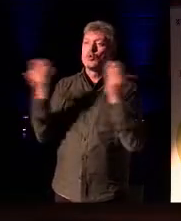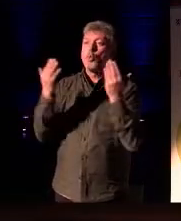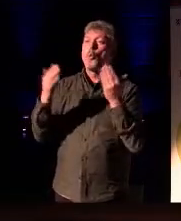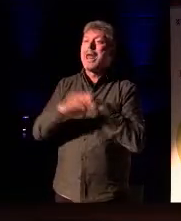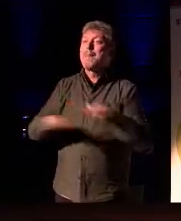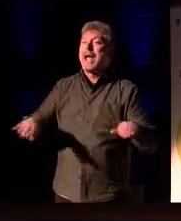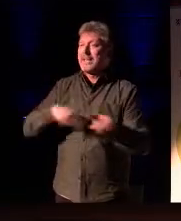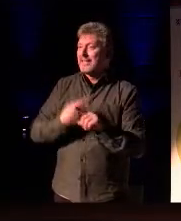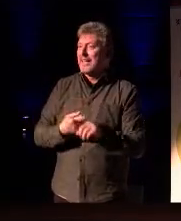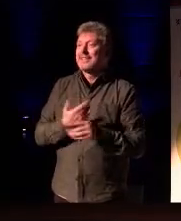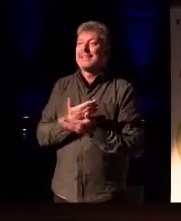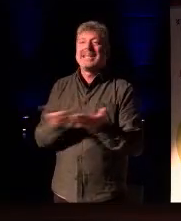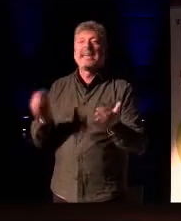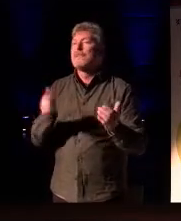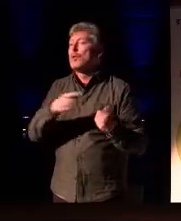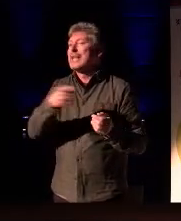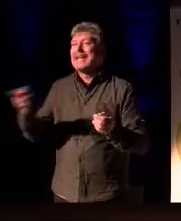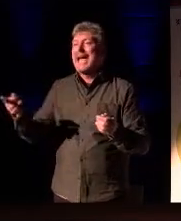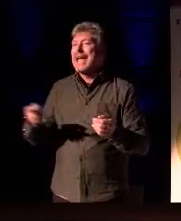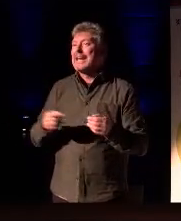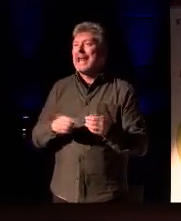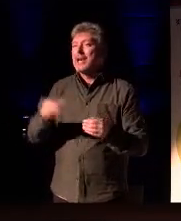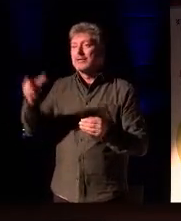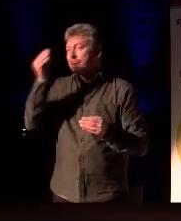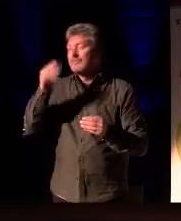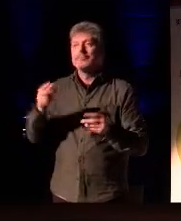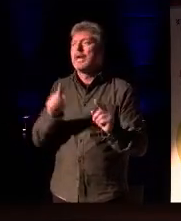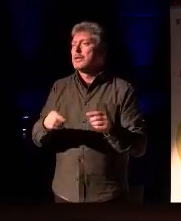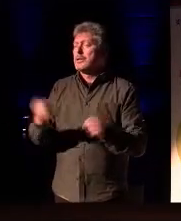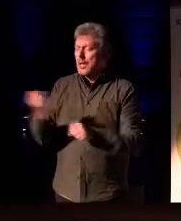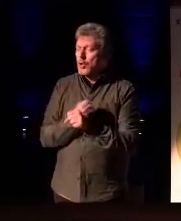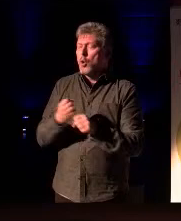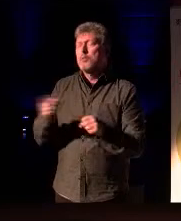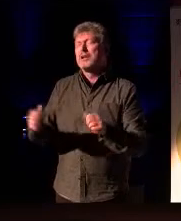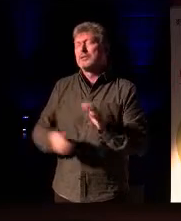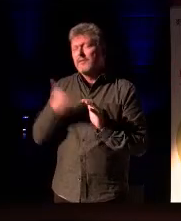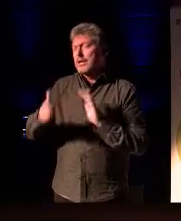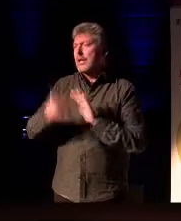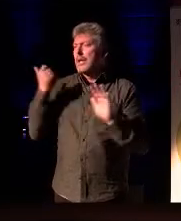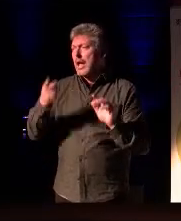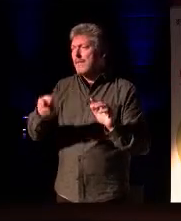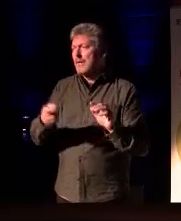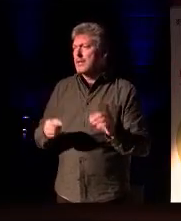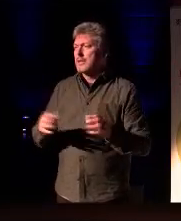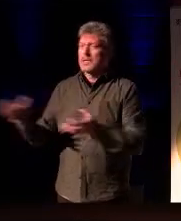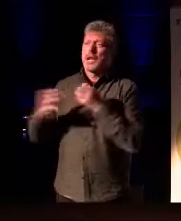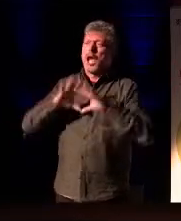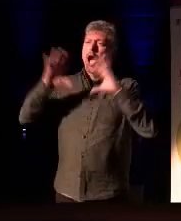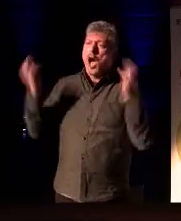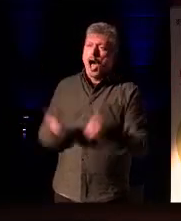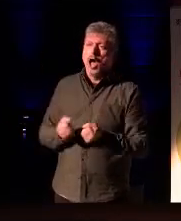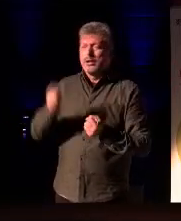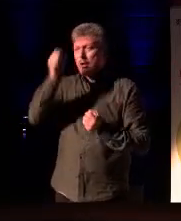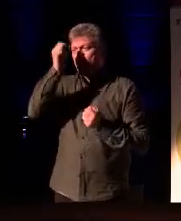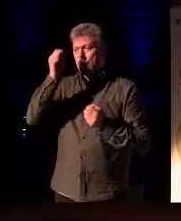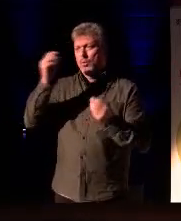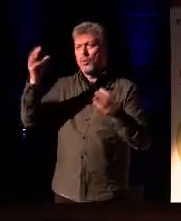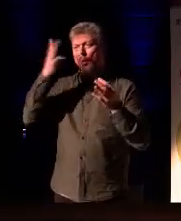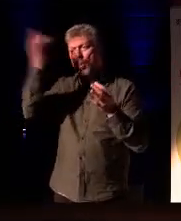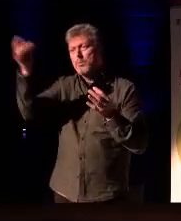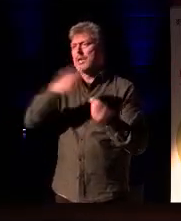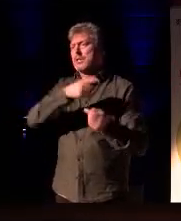dyktige, men fordi jobben deres så viktig og krevende at dere trenger all kompetanse dere kan få.